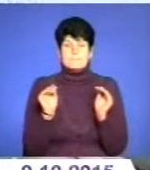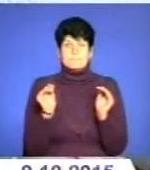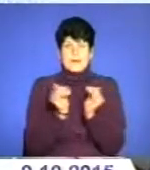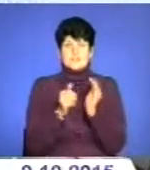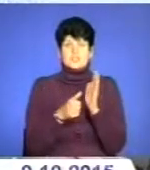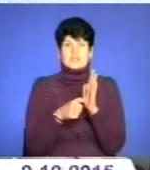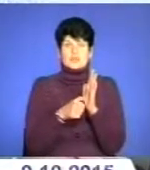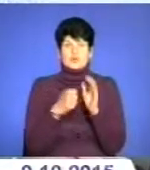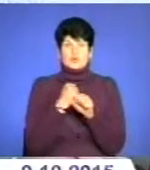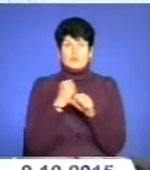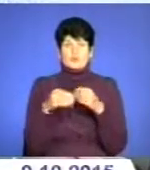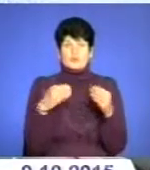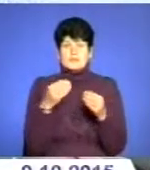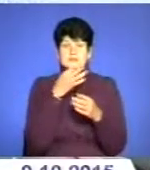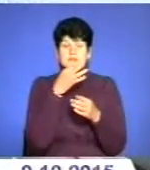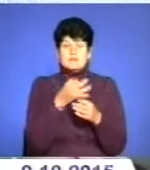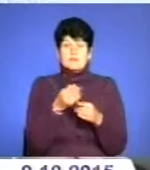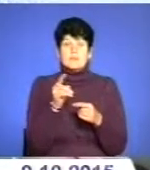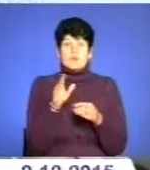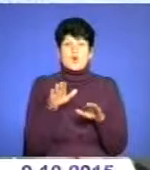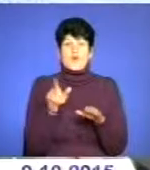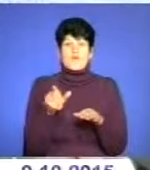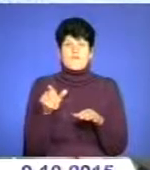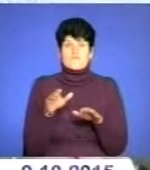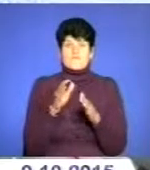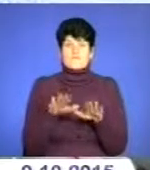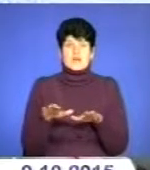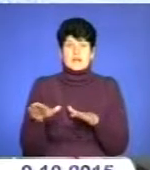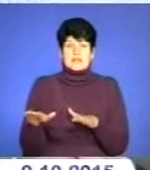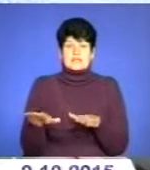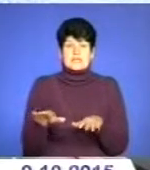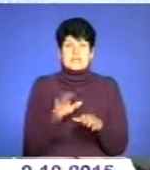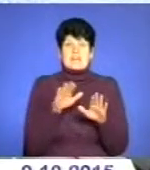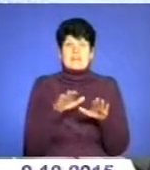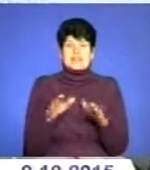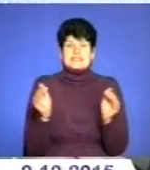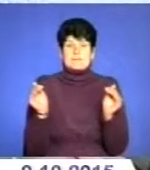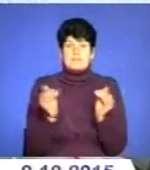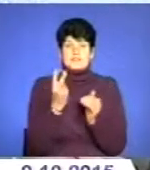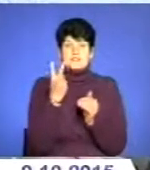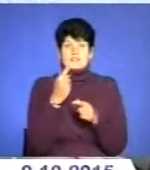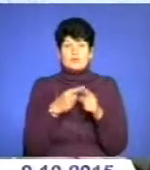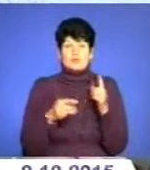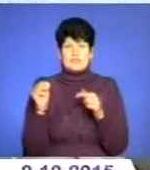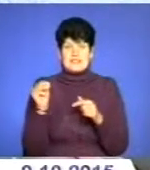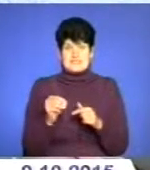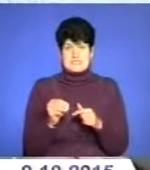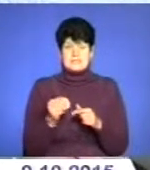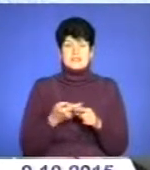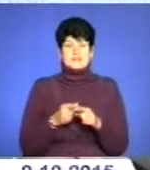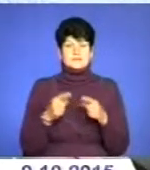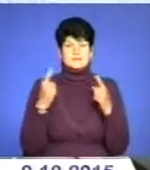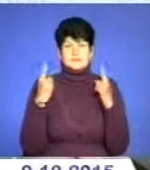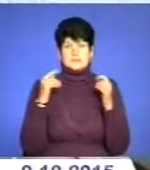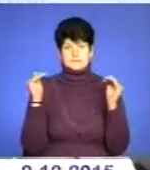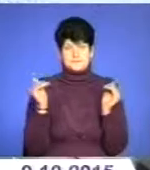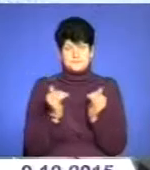роботодавців поінформували службу зайнятості про вакансії, і самих вакансій менше на 2500. Це суттєве